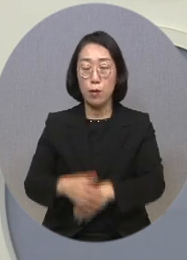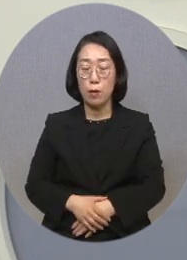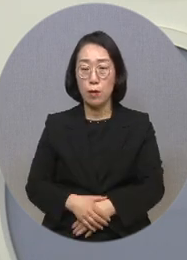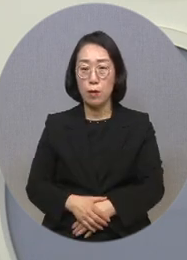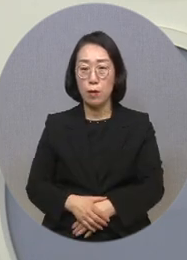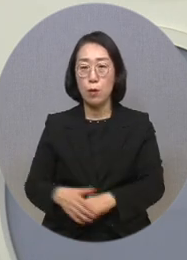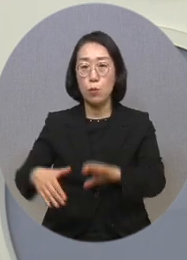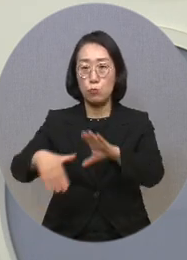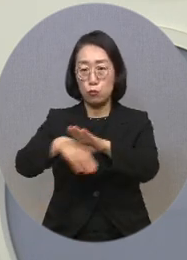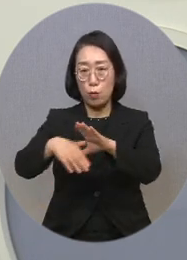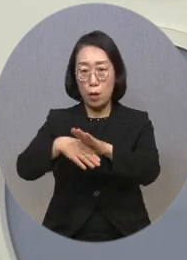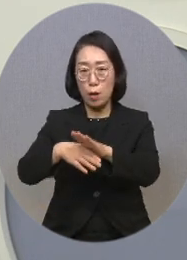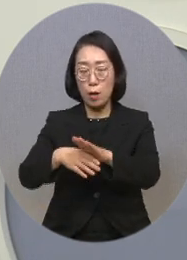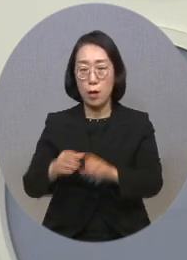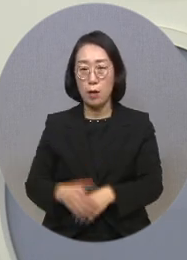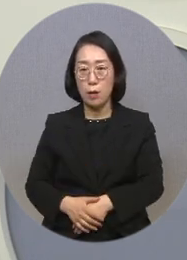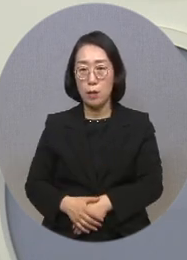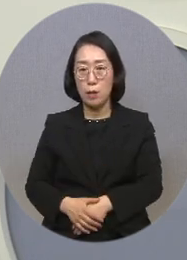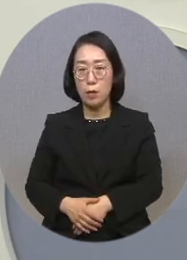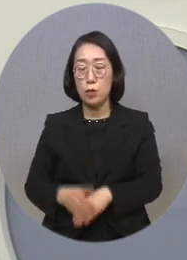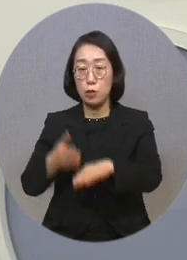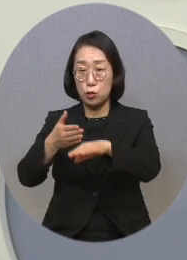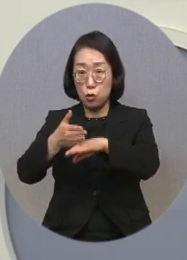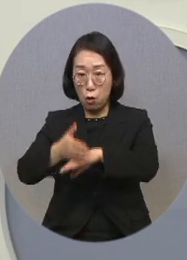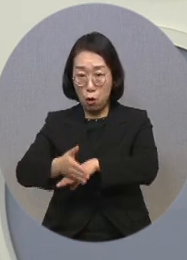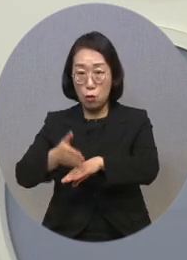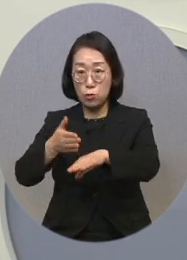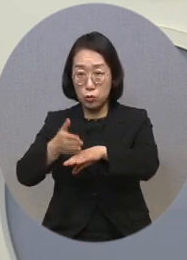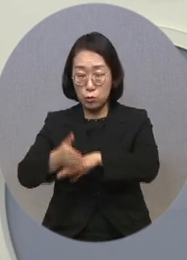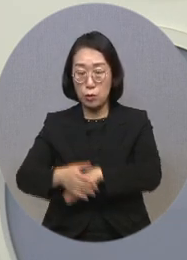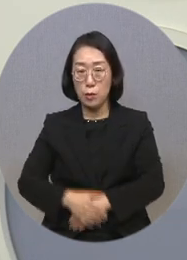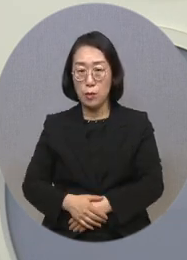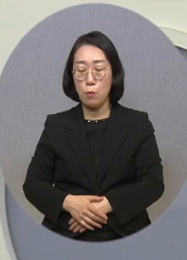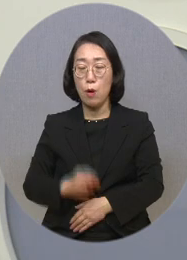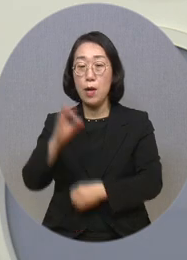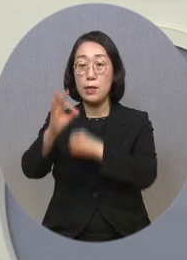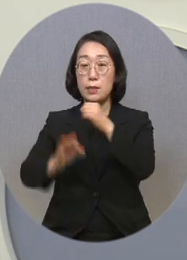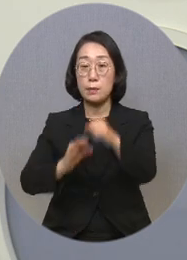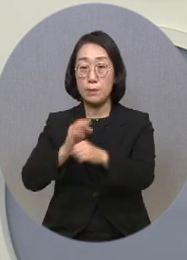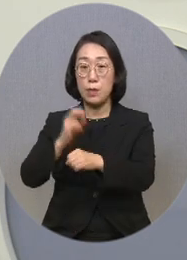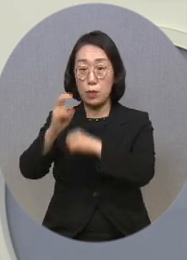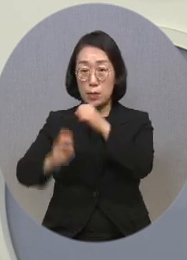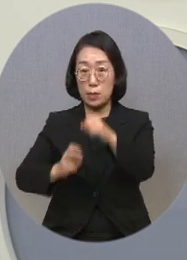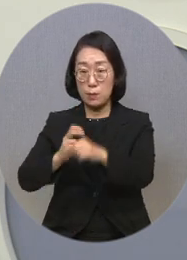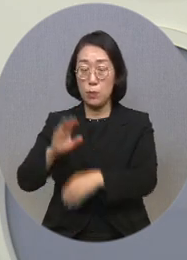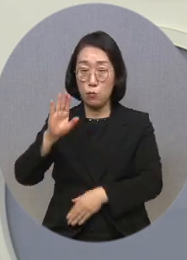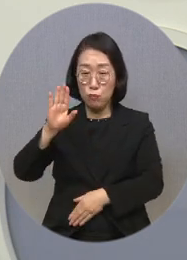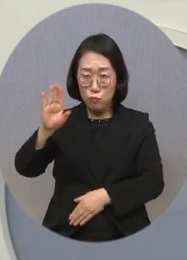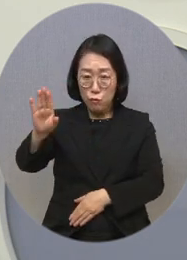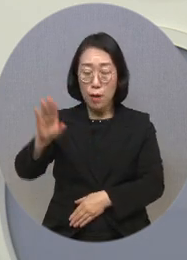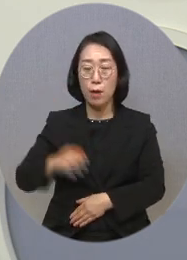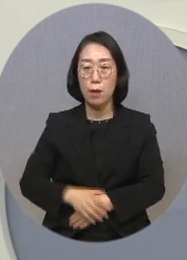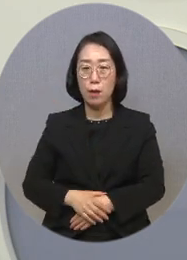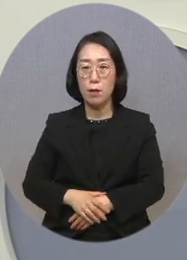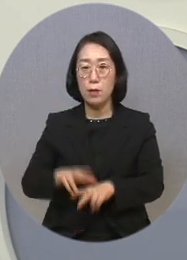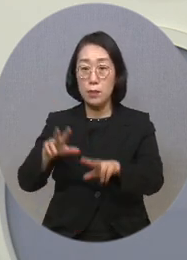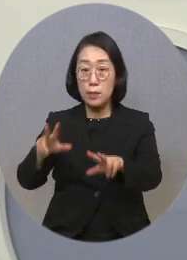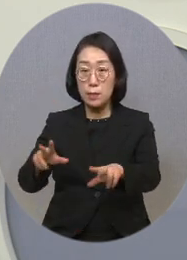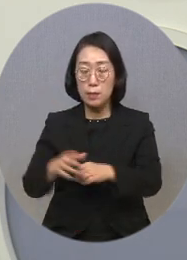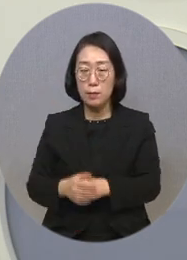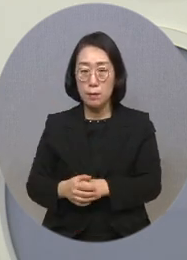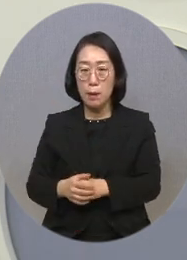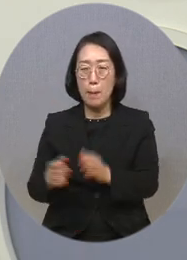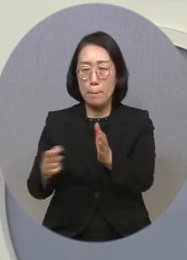문명이 정말 천천히 와져져서 우리가 앞으로 한 10년, 20년 후에 할 일을 지금 많은 것이